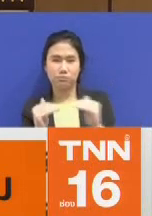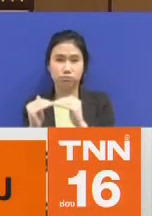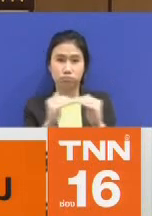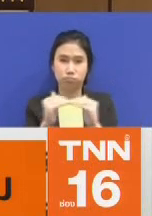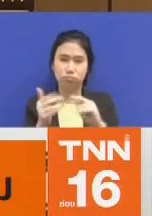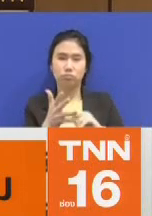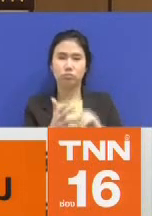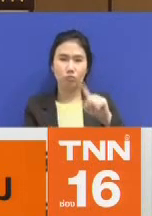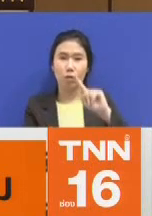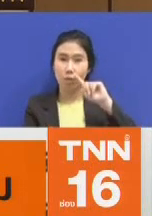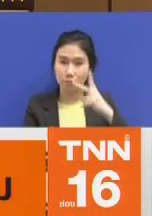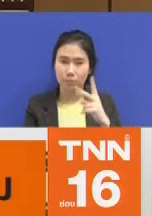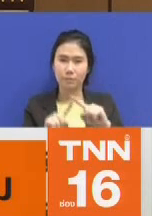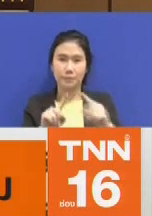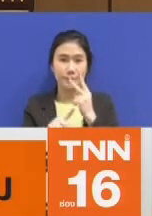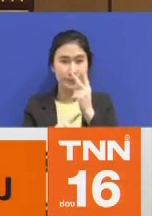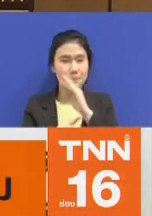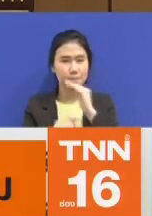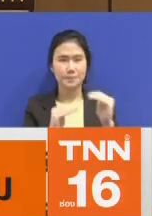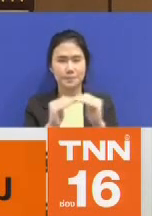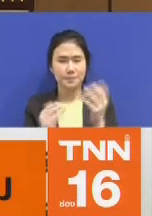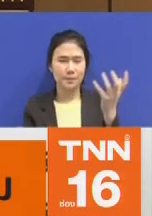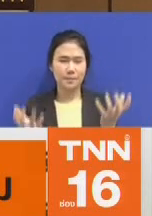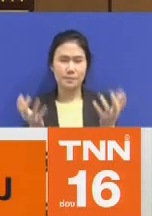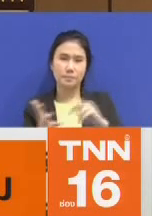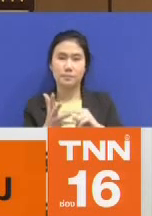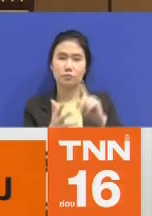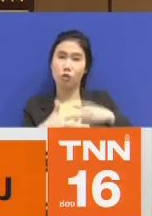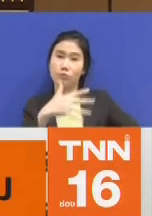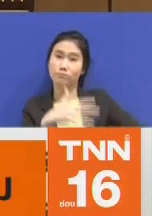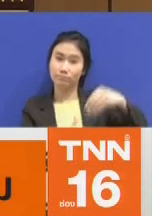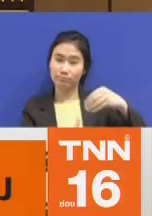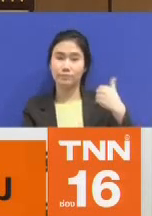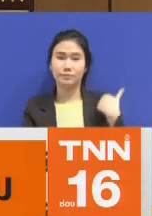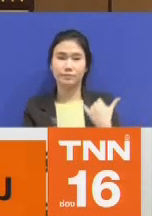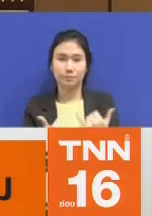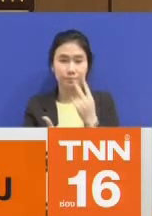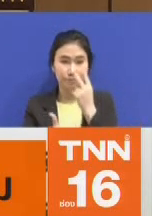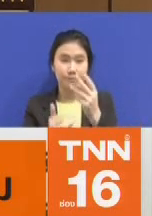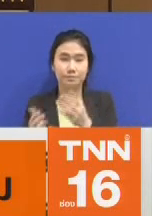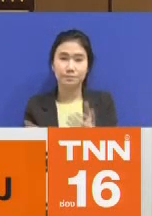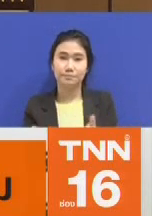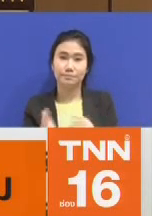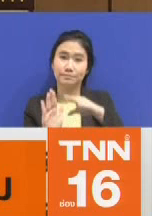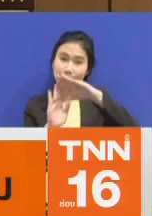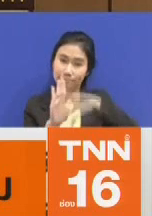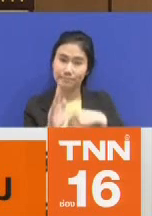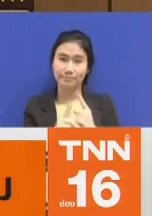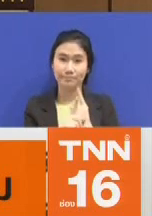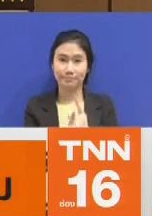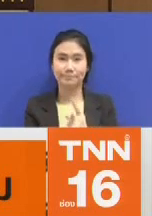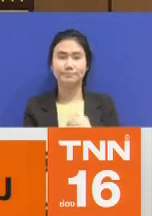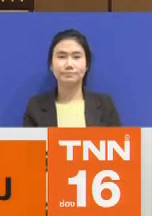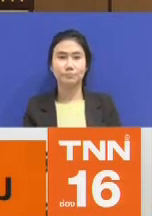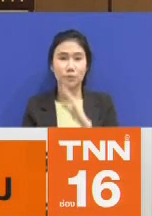วงบ่ายหลังจากพักการประชุมไปนั้นเมื่อสักครู่ที่ผ่านมานี้เองนะครับนายสุรินทร์ลักษณะวิสิทธิ์หัวหน้าพักประชาธิปัตย์ครับก็เ